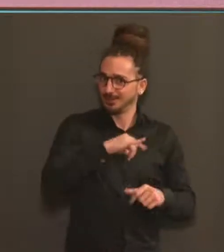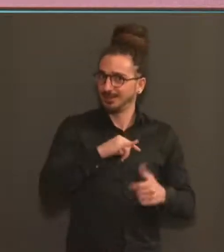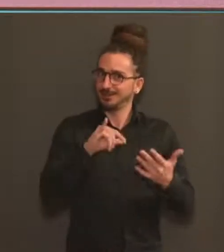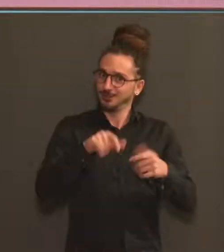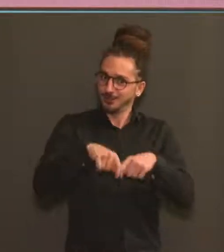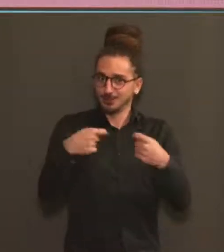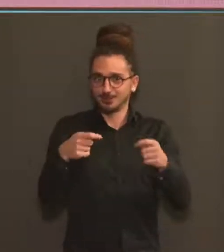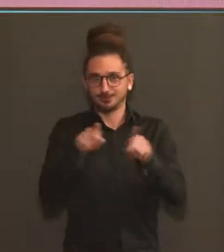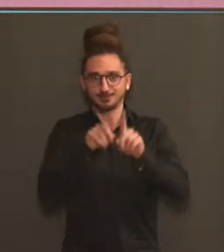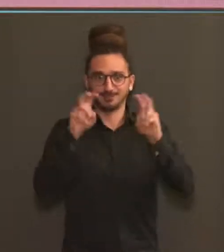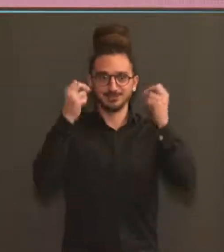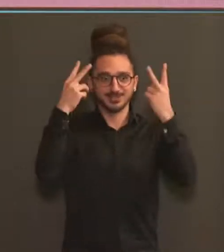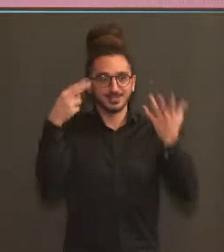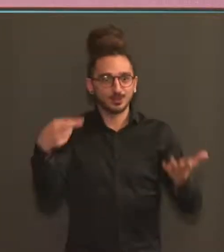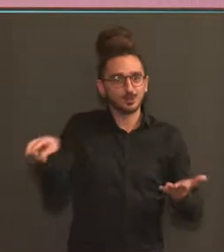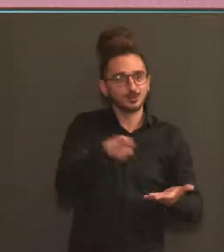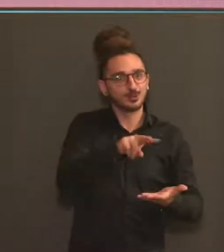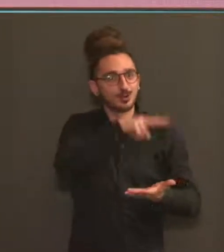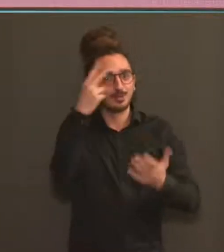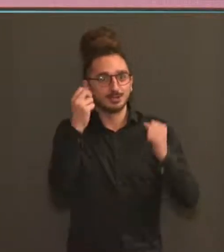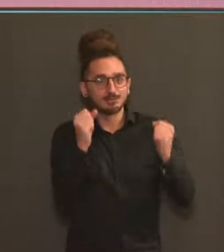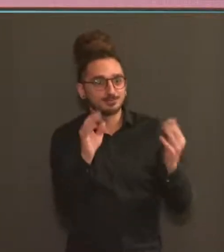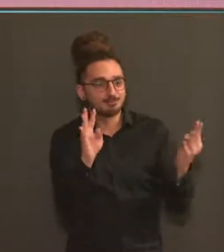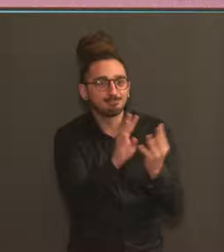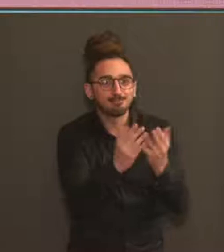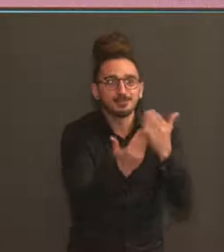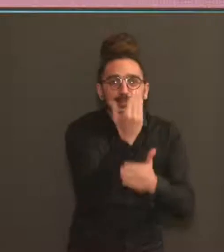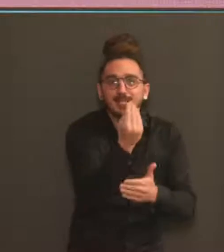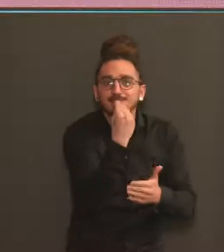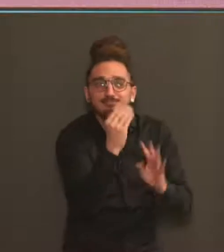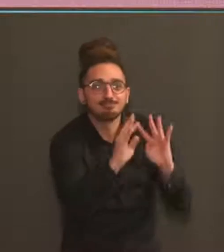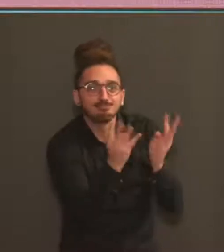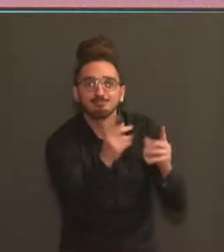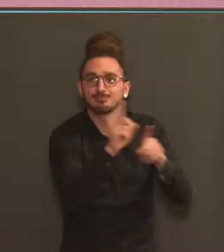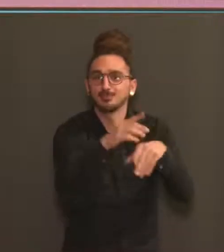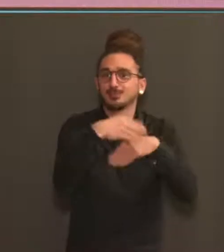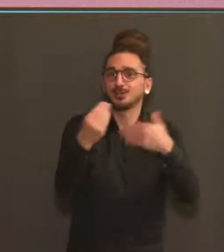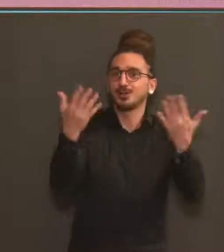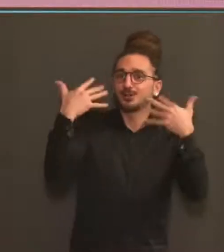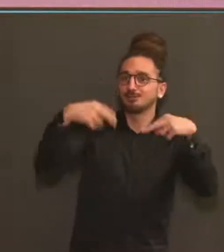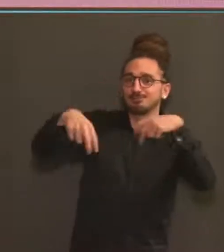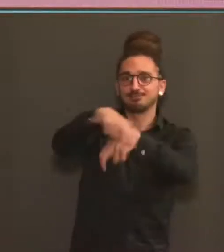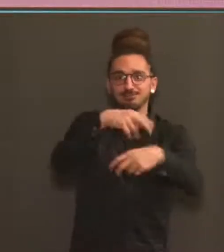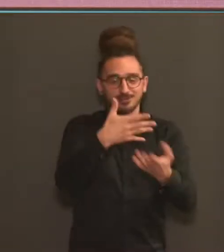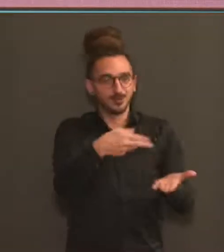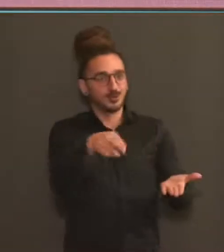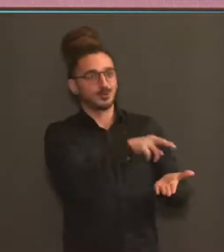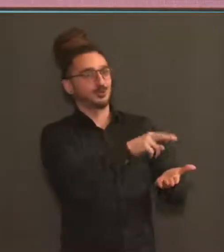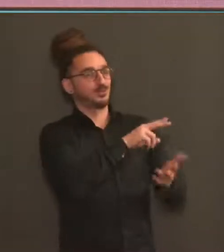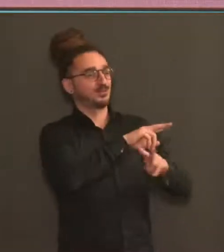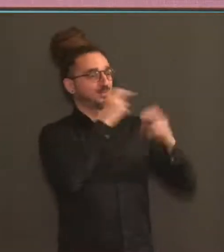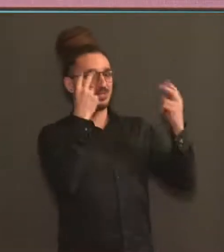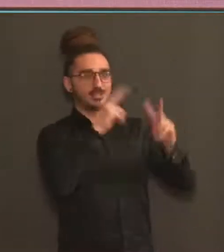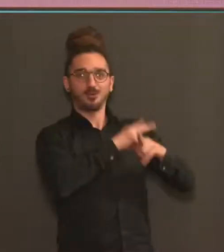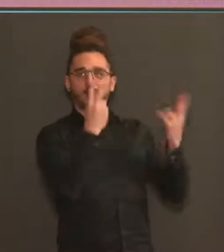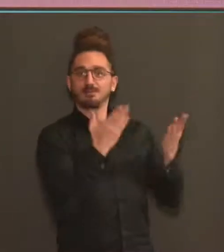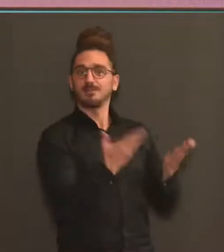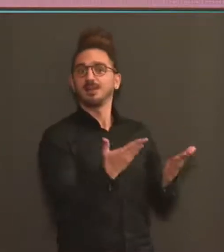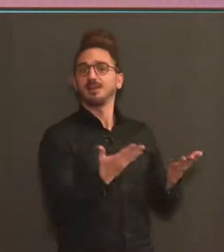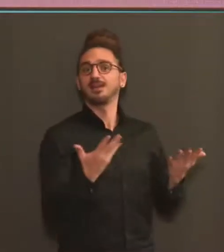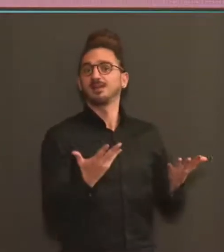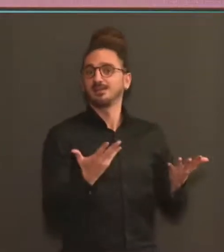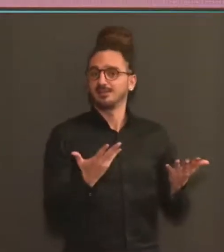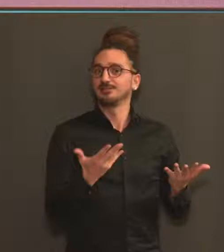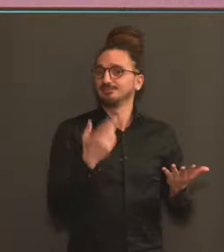pu se retrouver pour déjeuner ou pour faire un tour à l'extérieur. Ce sont autant de gestes simples,